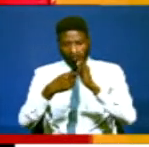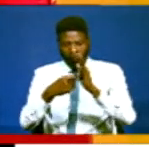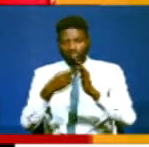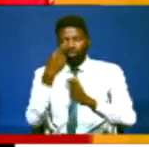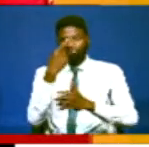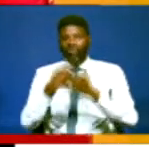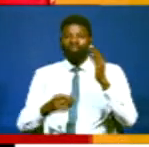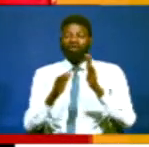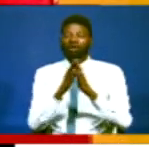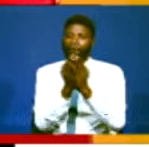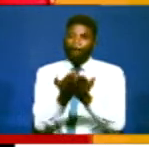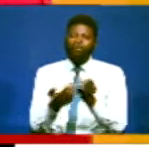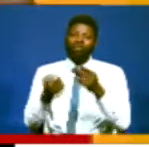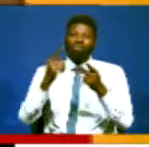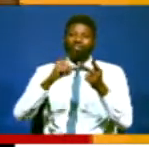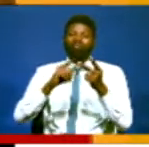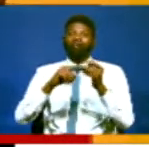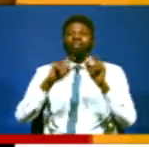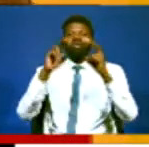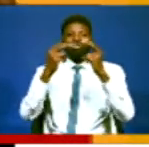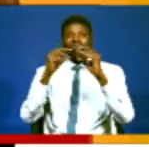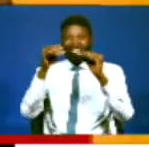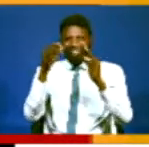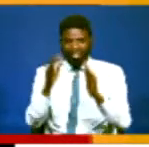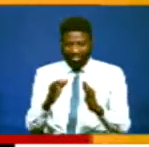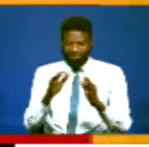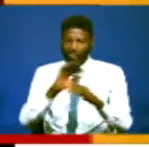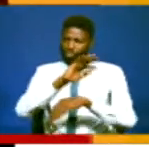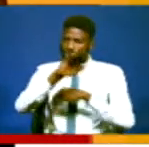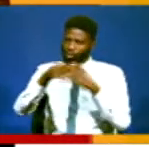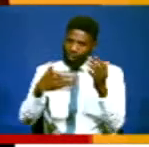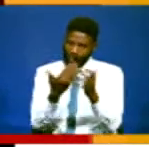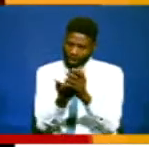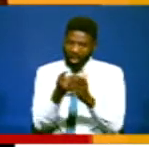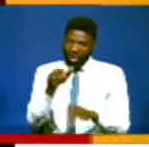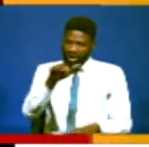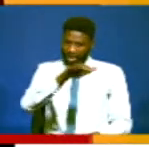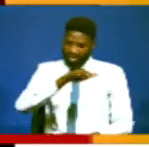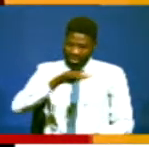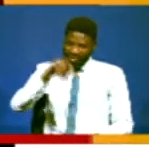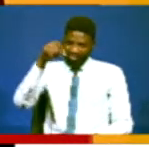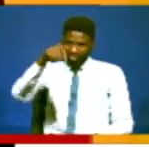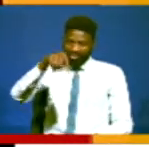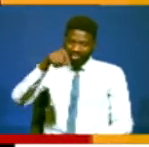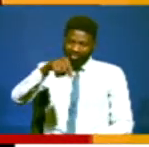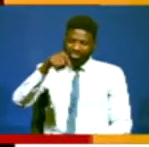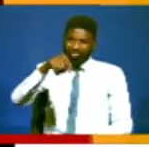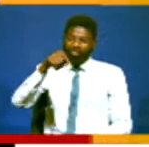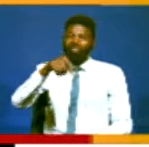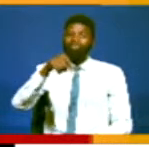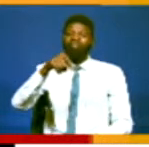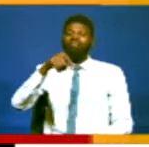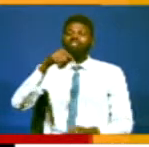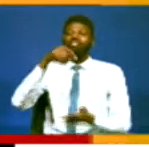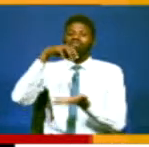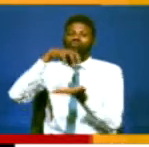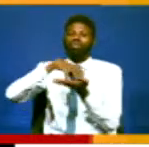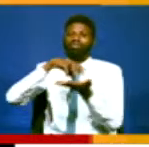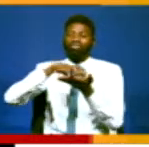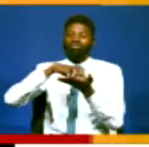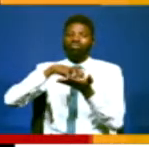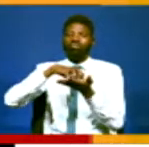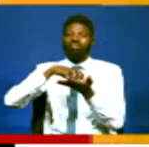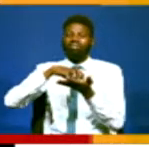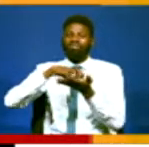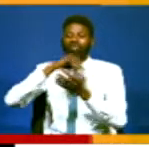masuala ya walimu yanagubika mchakato mzima katika mazingira ya shule. Na nilipokuwa